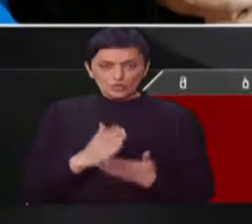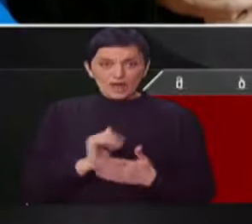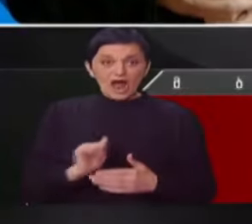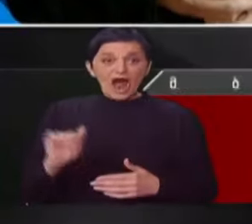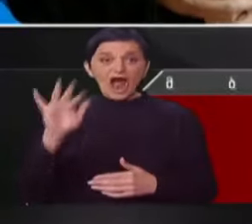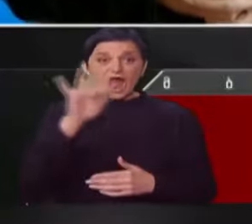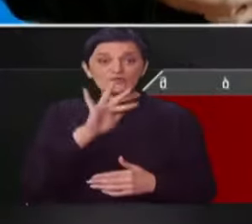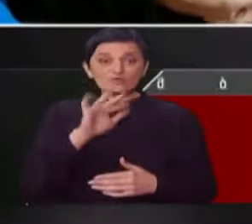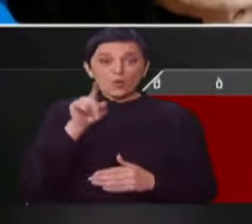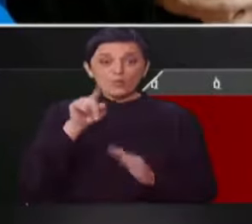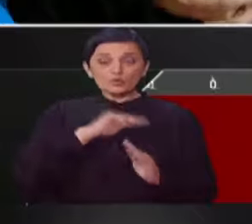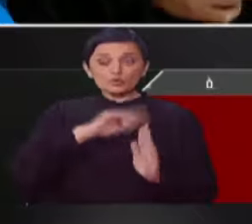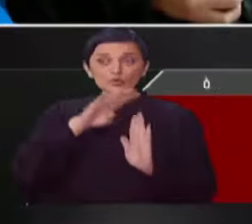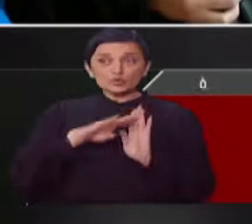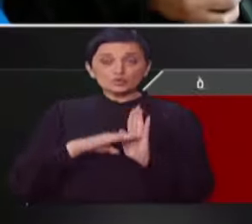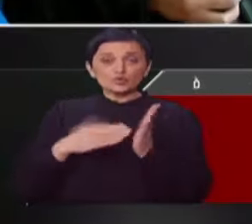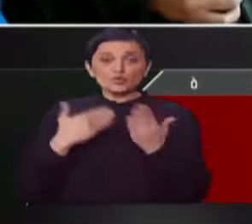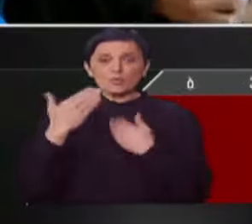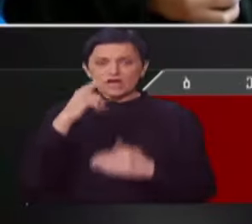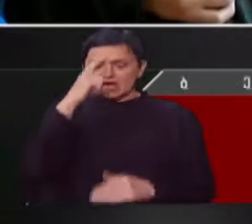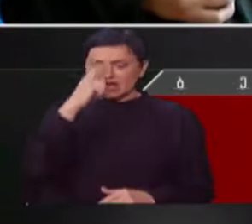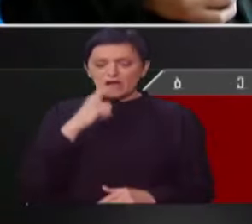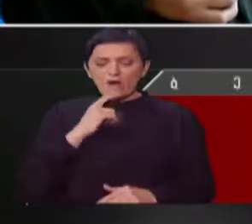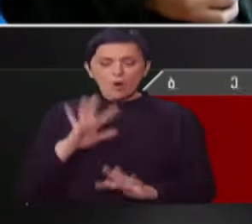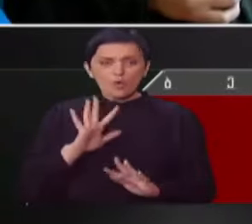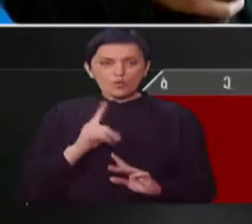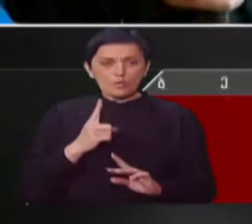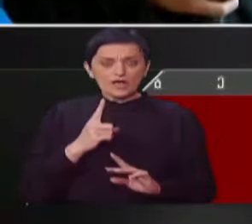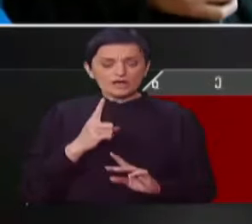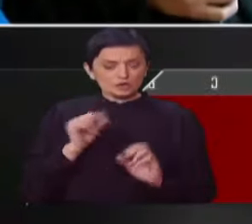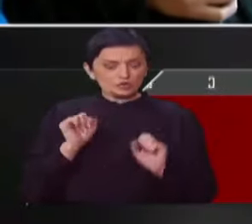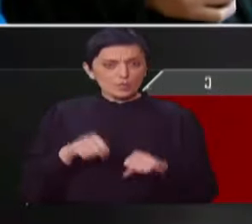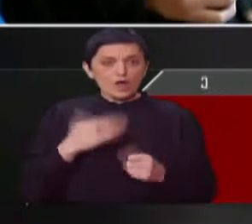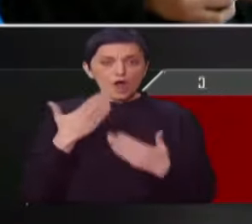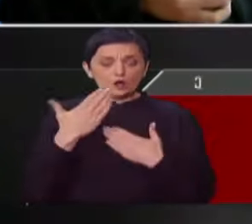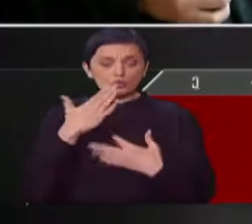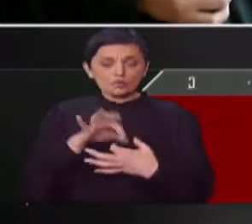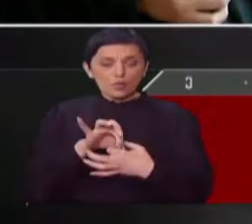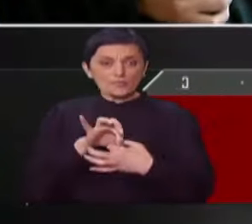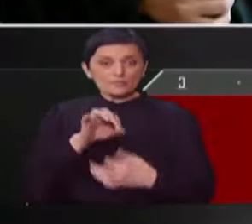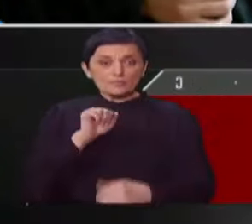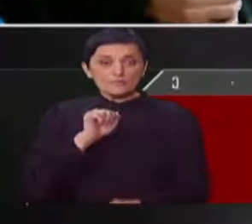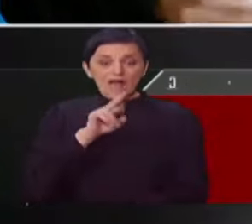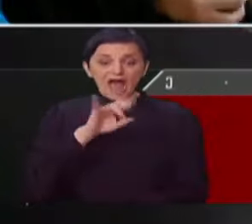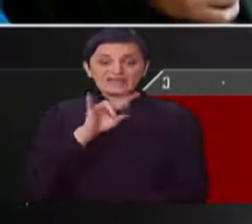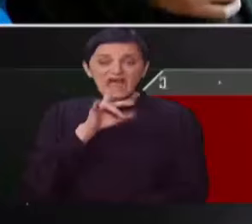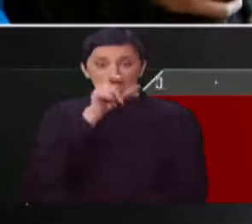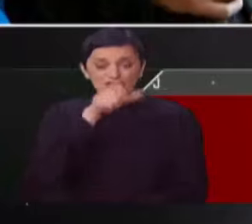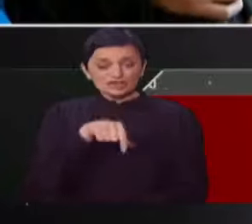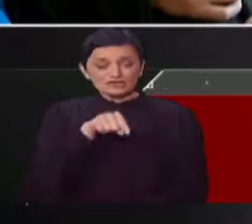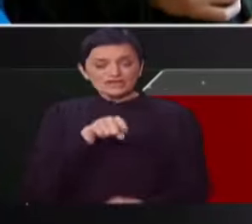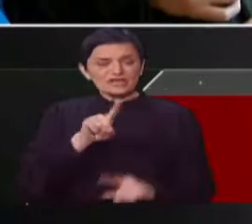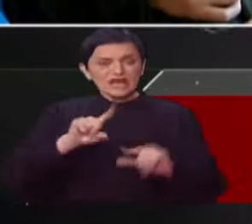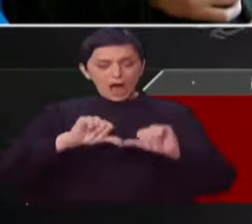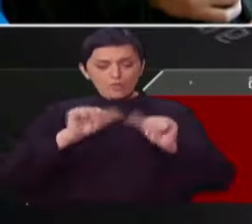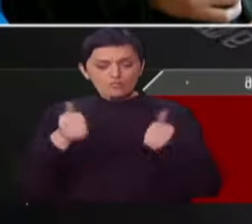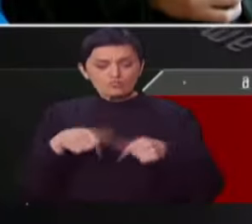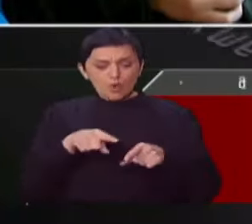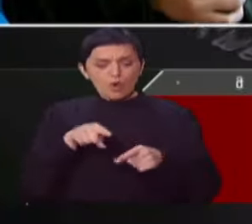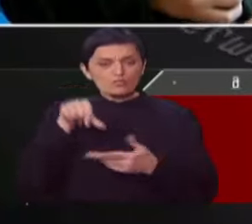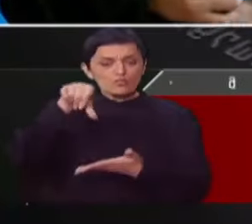ევროპულ სტრუქტურებს, სადაც ამბობს, რომ გაუგებარია, თუ რაზე შეიძლება იყოს კომუნიკაცია ზურაბადეიშვილთან, რა ფორმატში შეიძლება ის